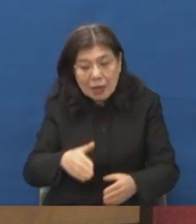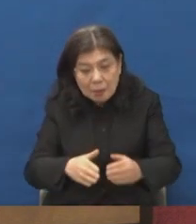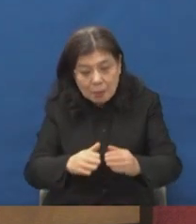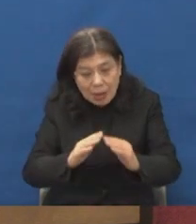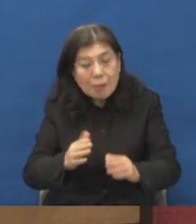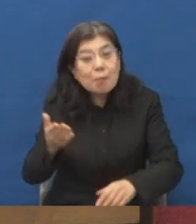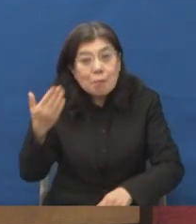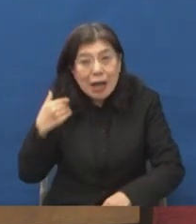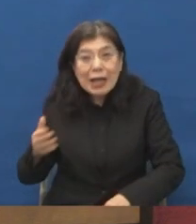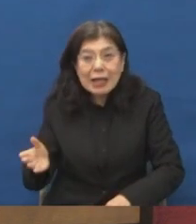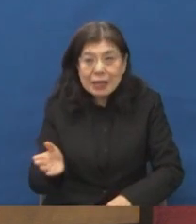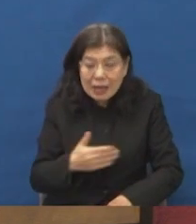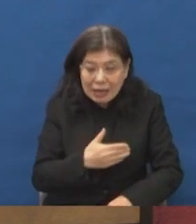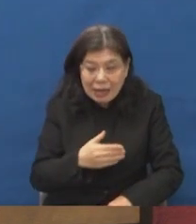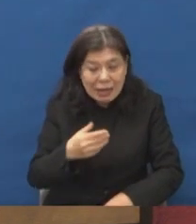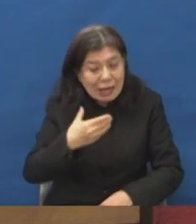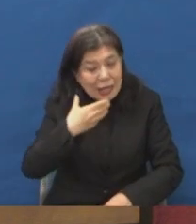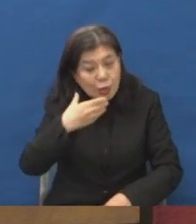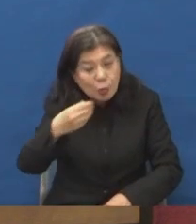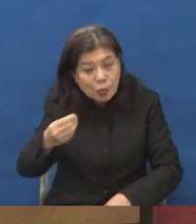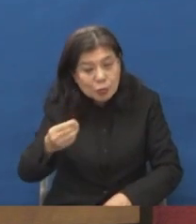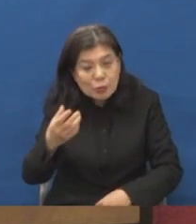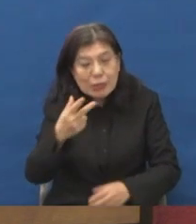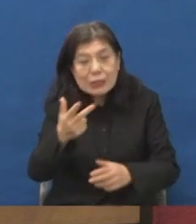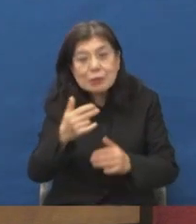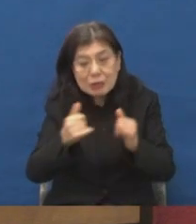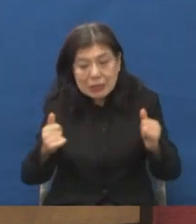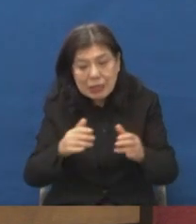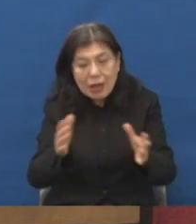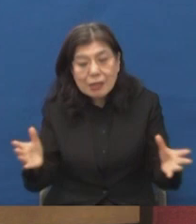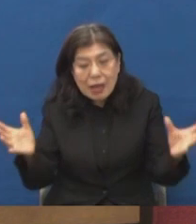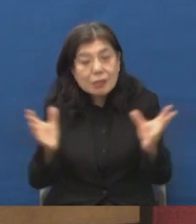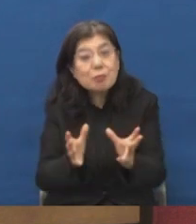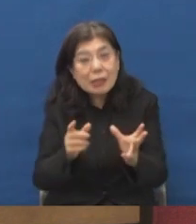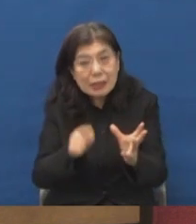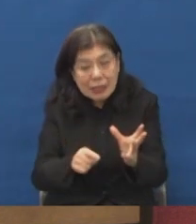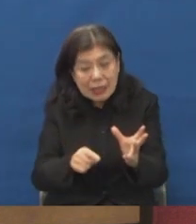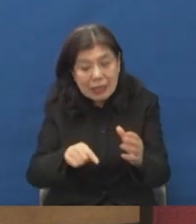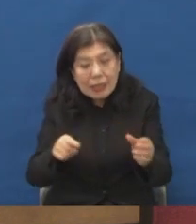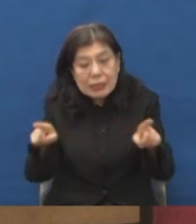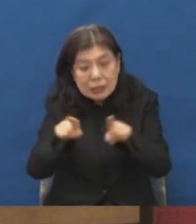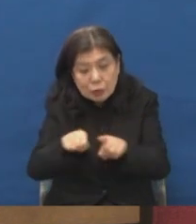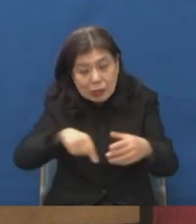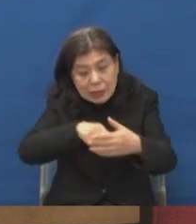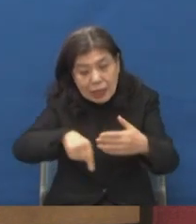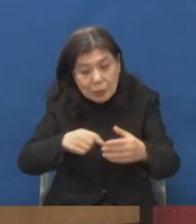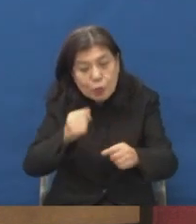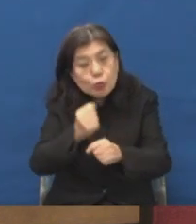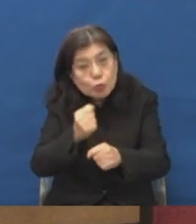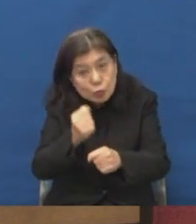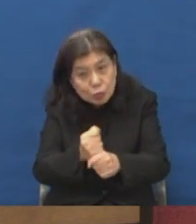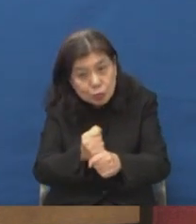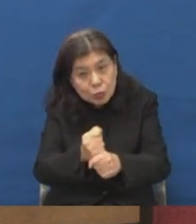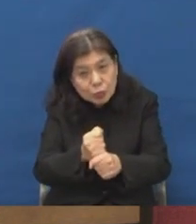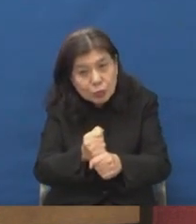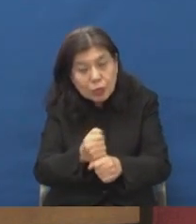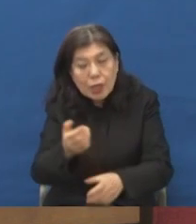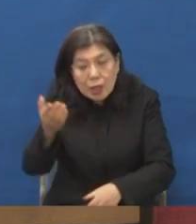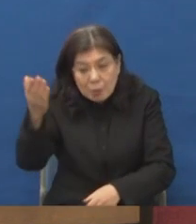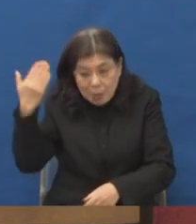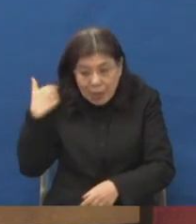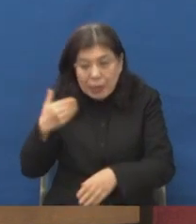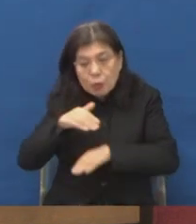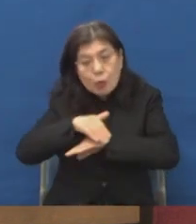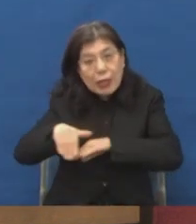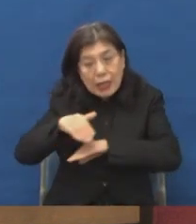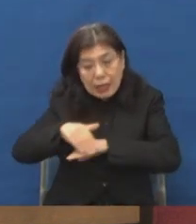つ市民が幅広く参加し、共に中身を作り上げていく、時には元の計画を別の